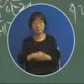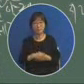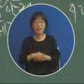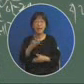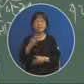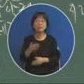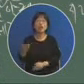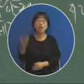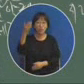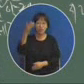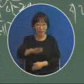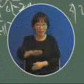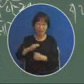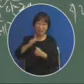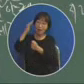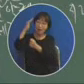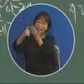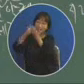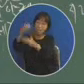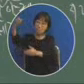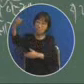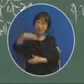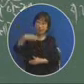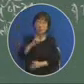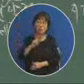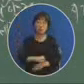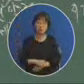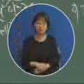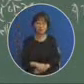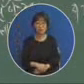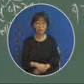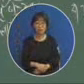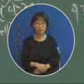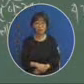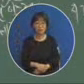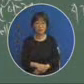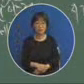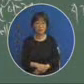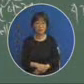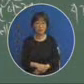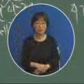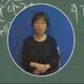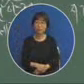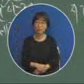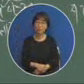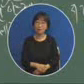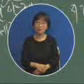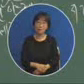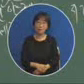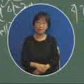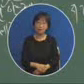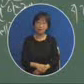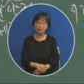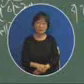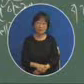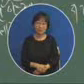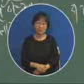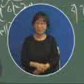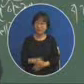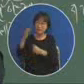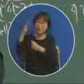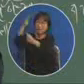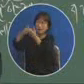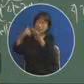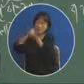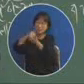하나님이 네가 모세 아니냐 이렇게 대답해야 되는데 내가 누굽니까 모르게 야 너 모세 아니냐 이렇게 될 거 아니요. Now Moses asks, Lord, who am I? And we see God